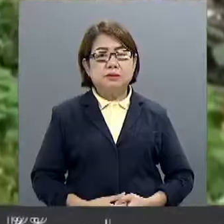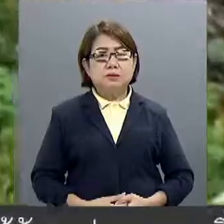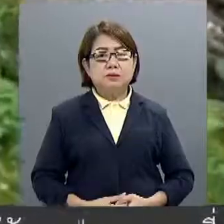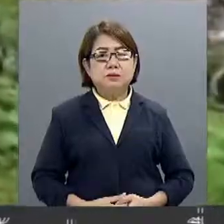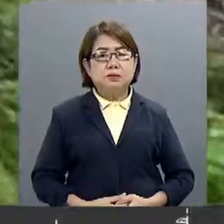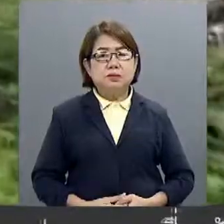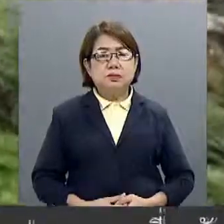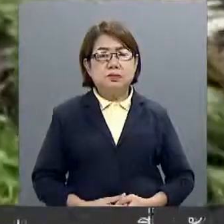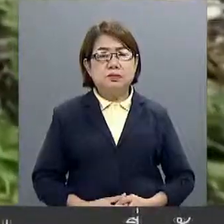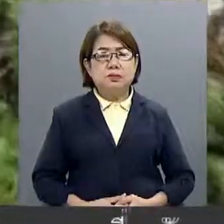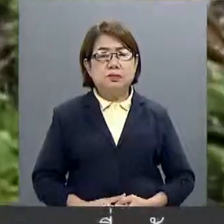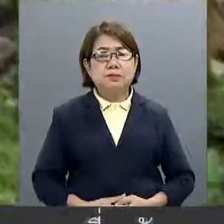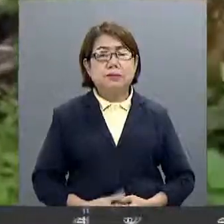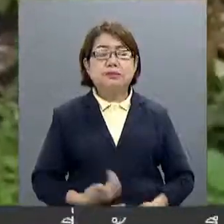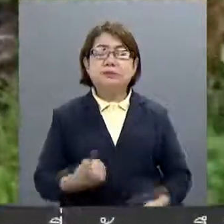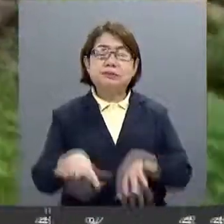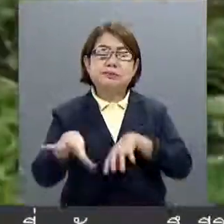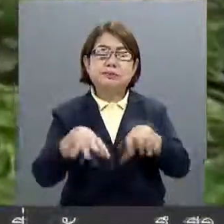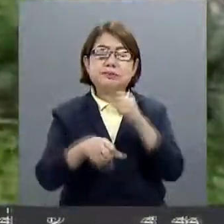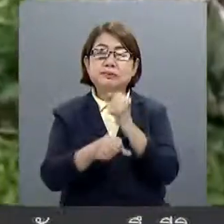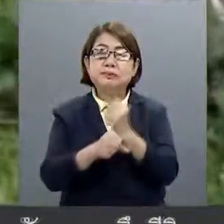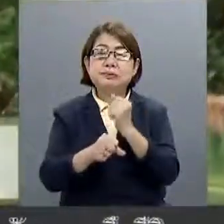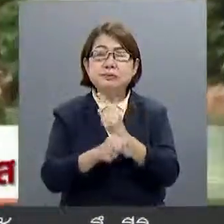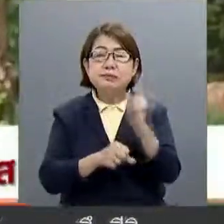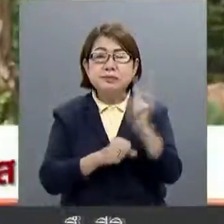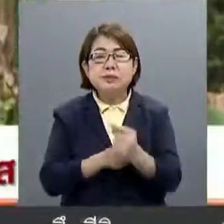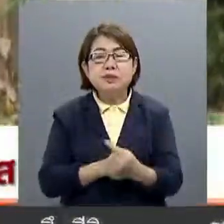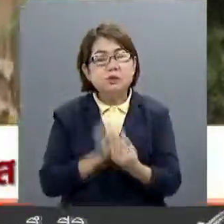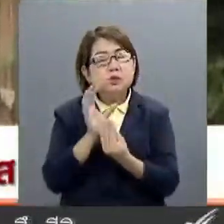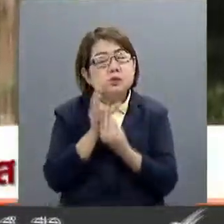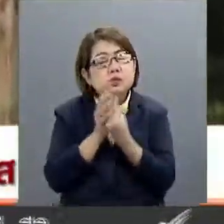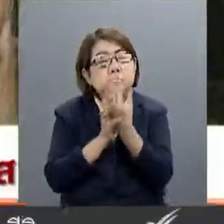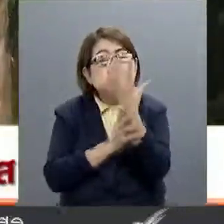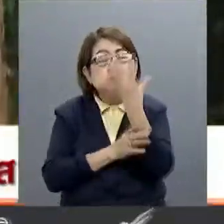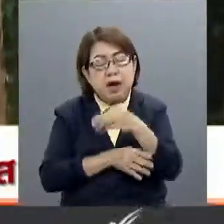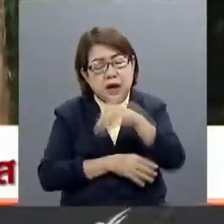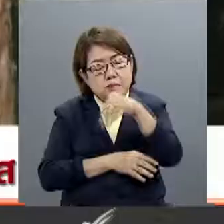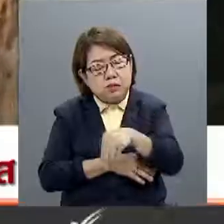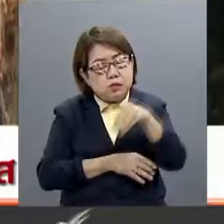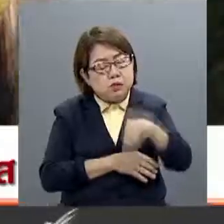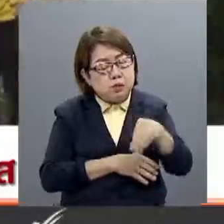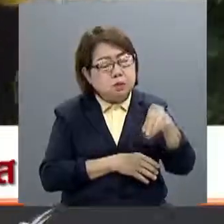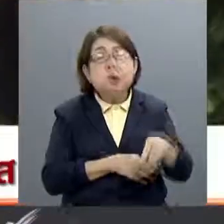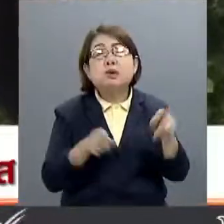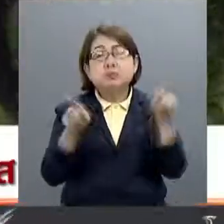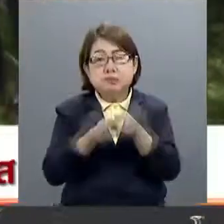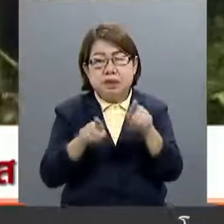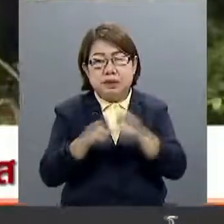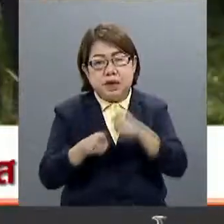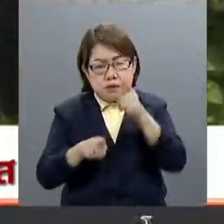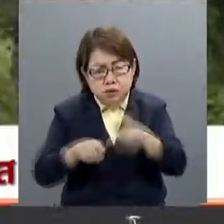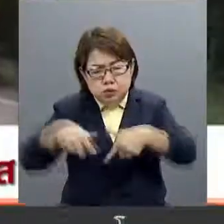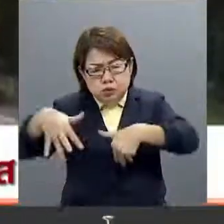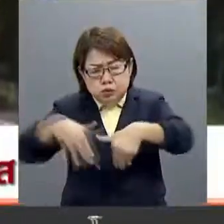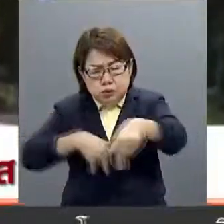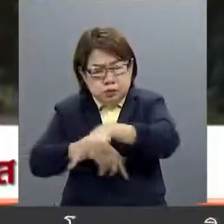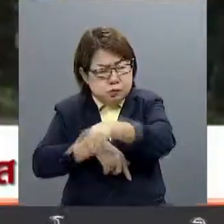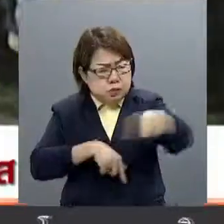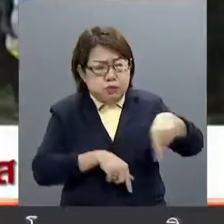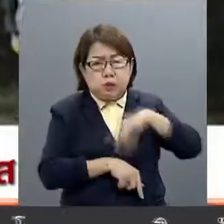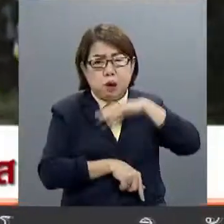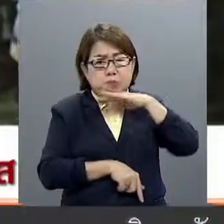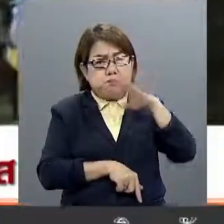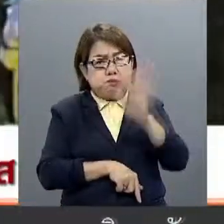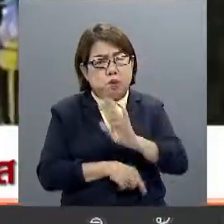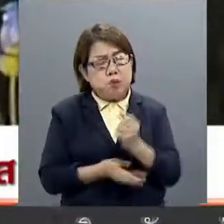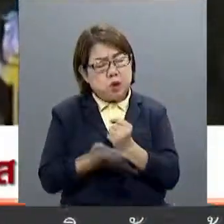กิจกรรมการปลูกต้นไม้ควบคู่กับการทำความสะอาดพื้นที่ชุมชนเป็นส่วนหนึ่งในกิจกรรมสร้